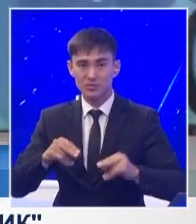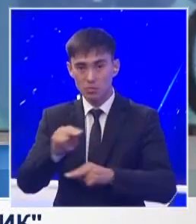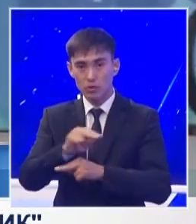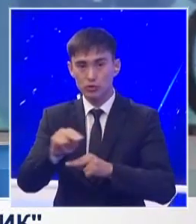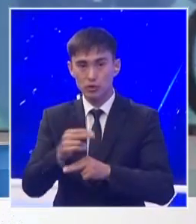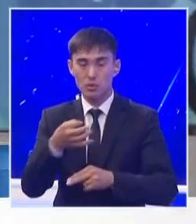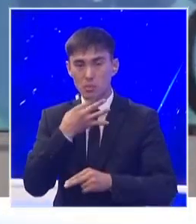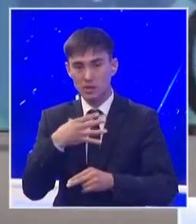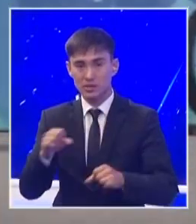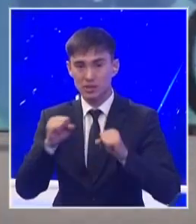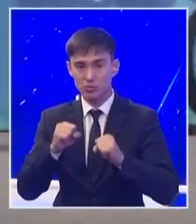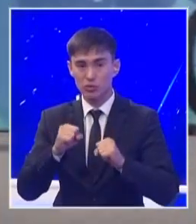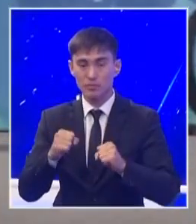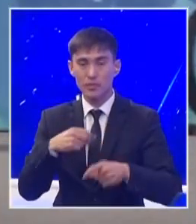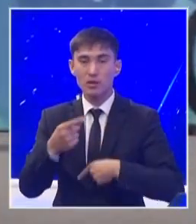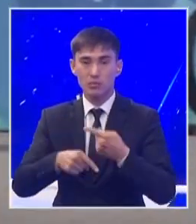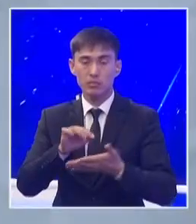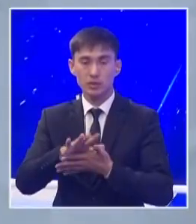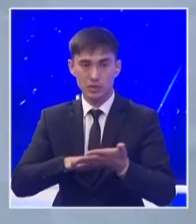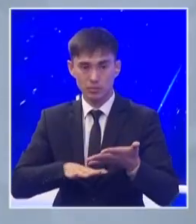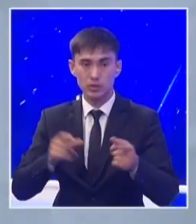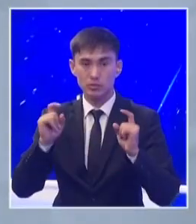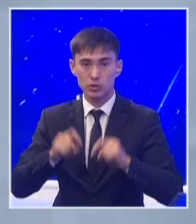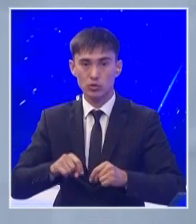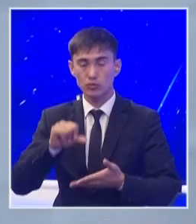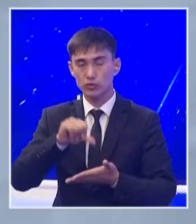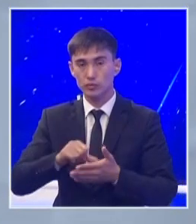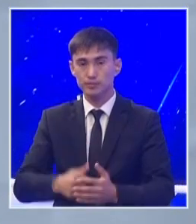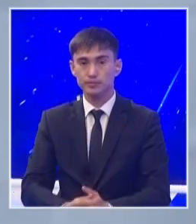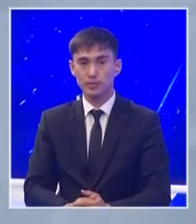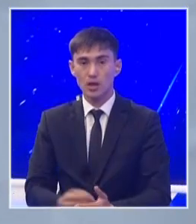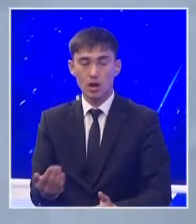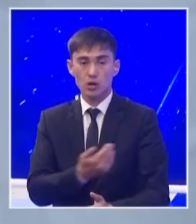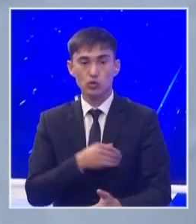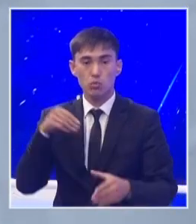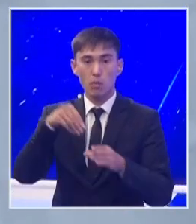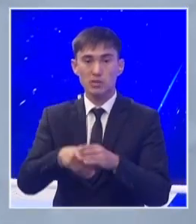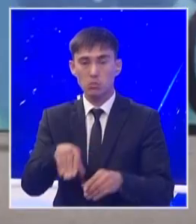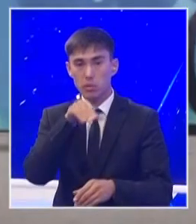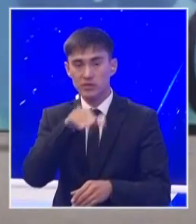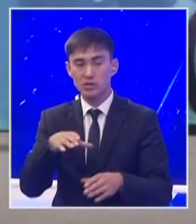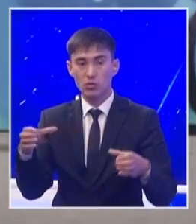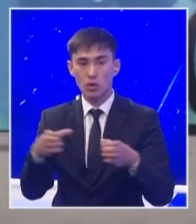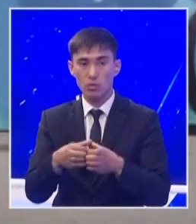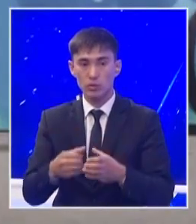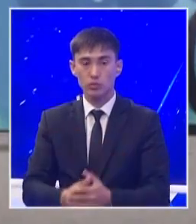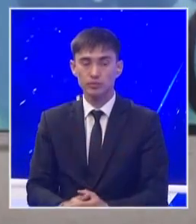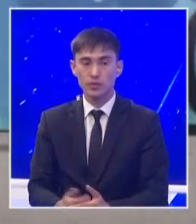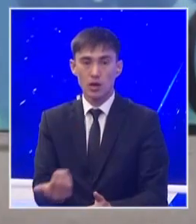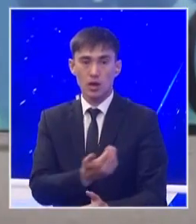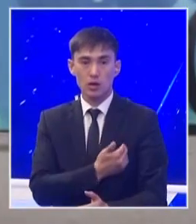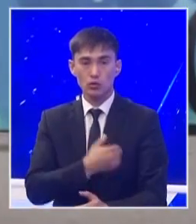приучили, и мне понравился этот вид спорта. И поэтому я пришел в велоспорт. Я хочу попасть в профессиональную команду,